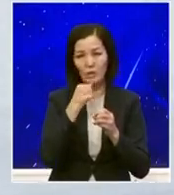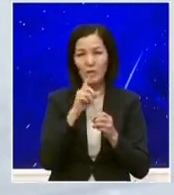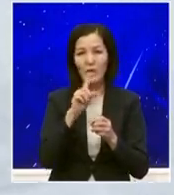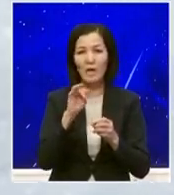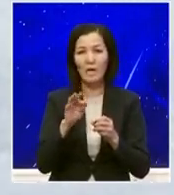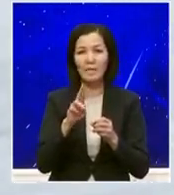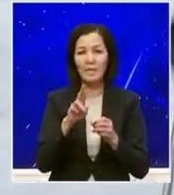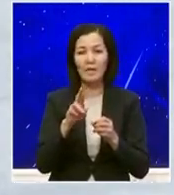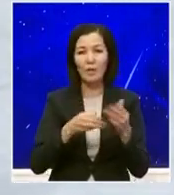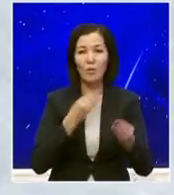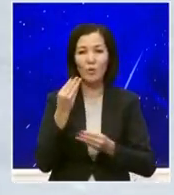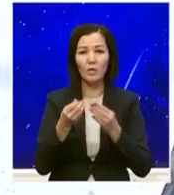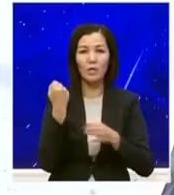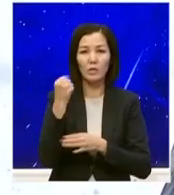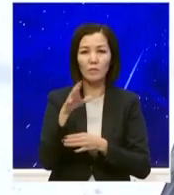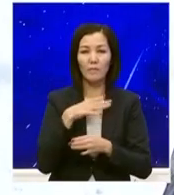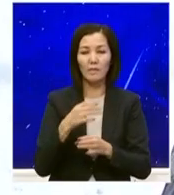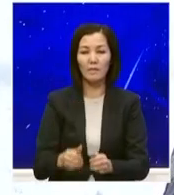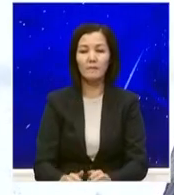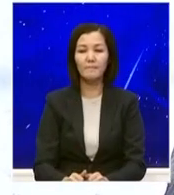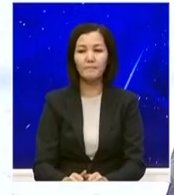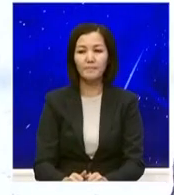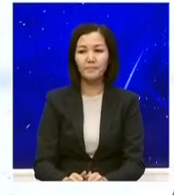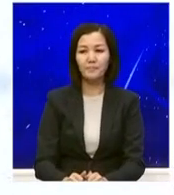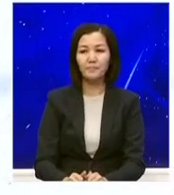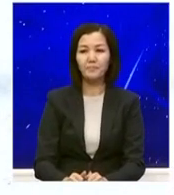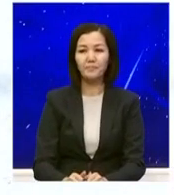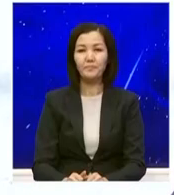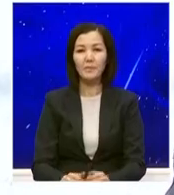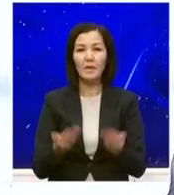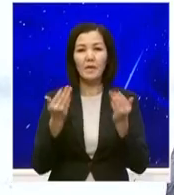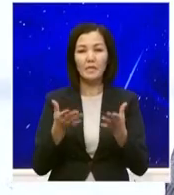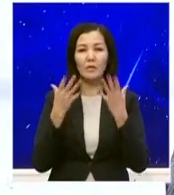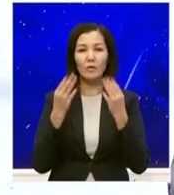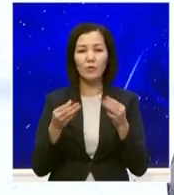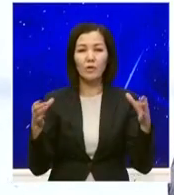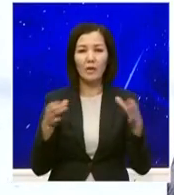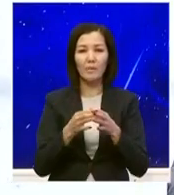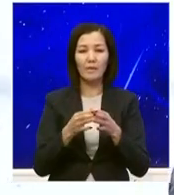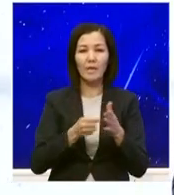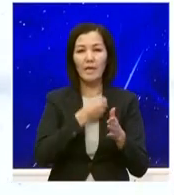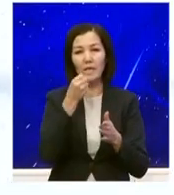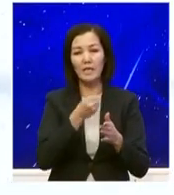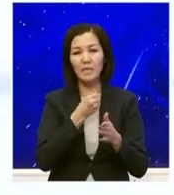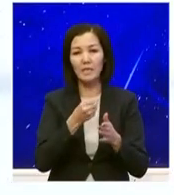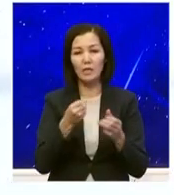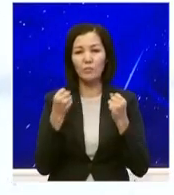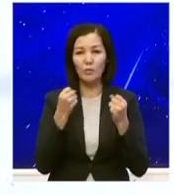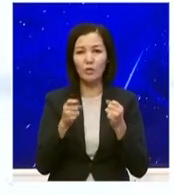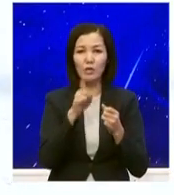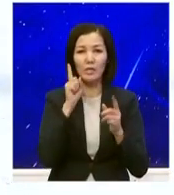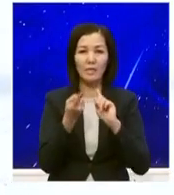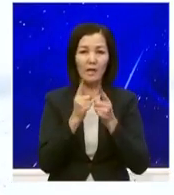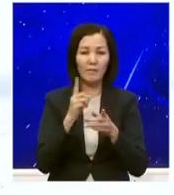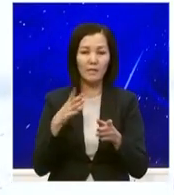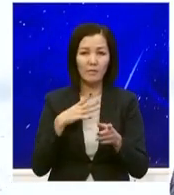Азияда ойындарында жеңімпаз атанған еді. У нас в команде происходит... Қазіргі күні командада ересек спортшыларды жастар алмастырып